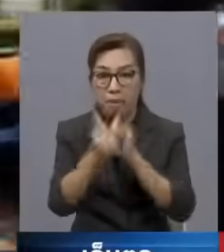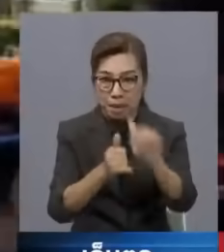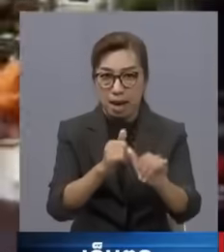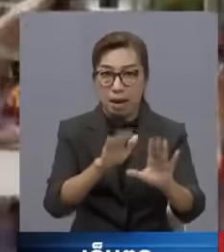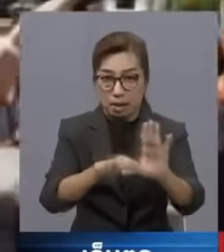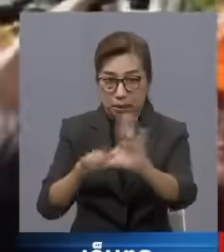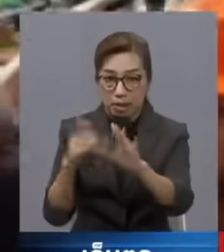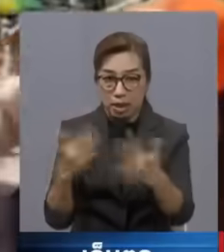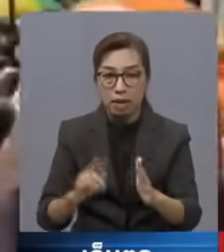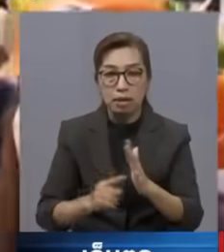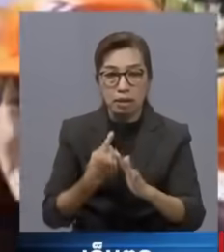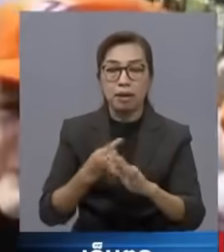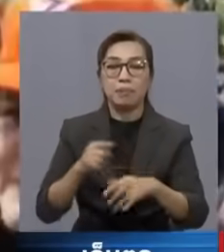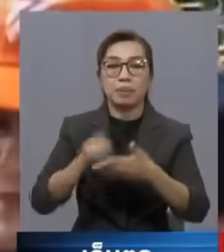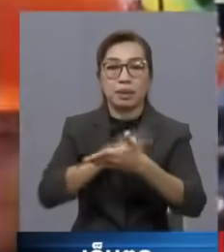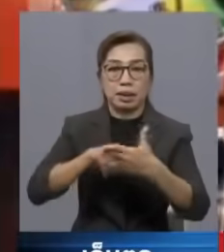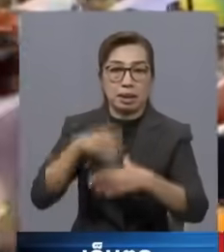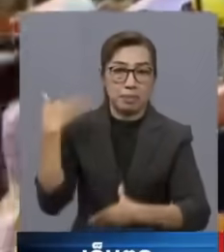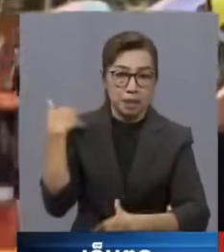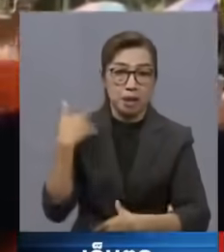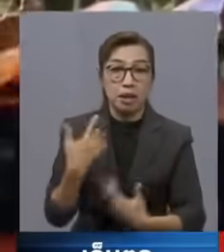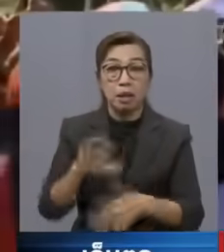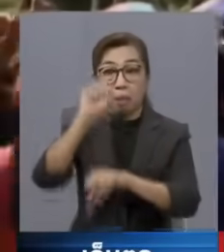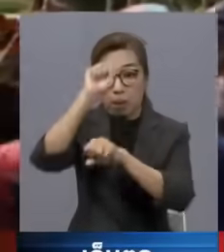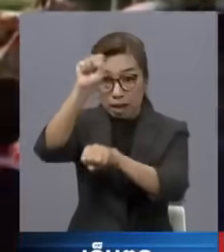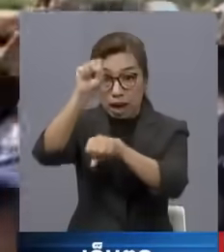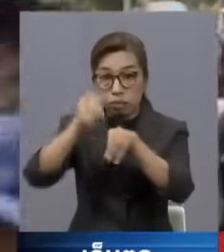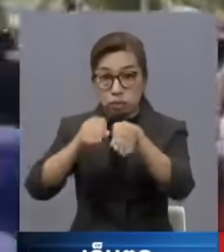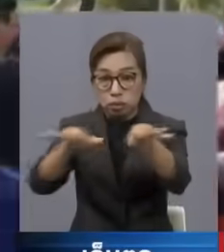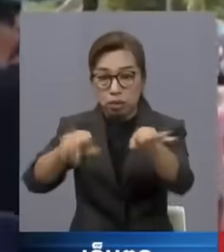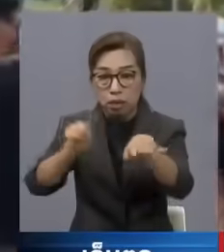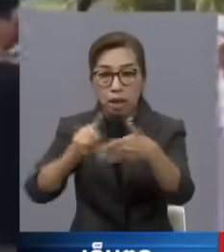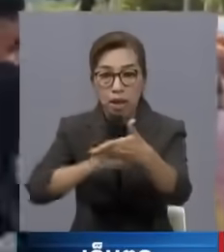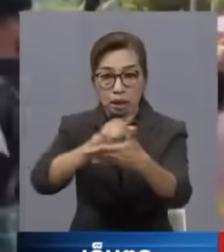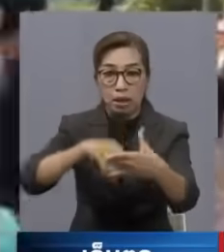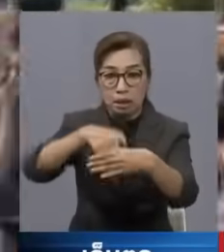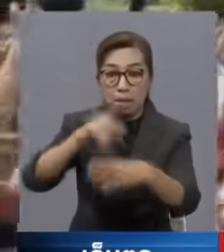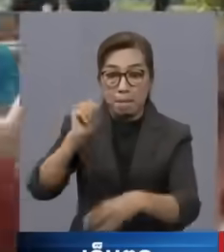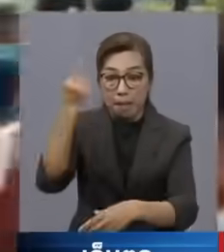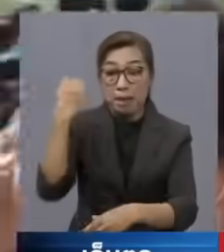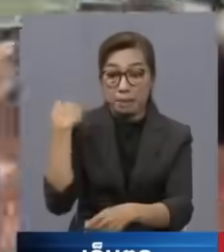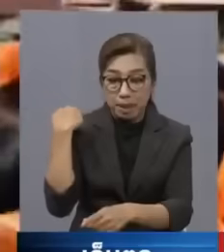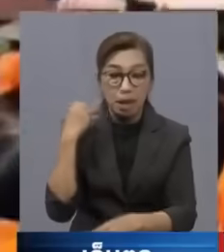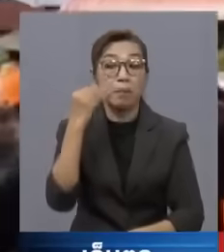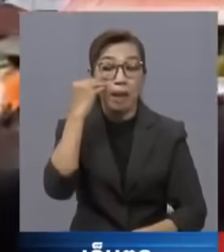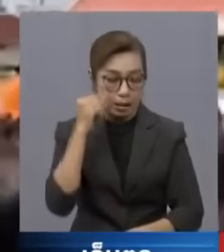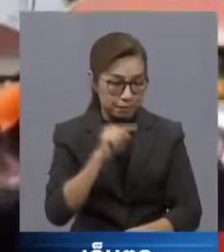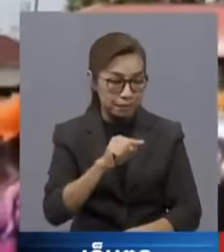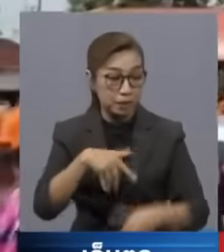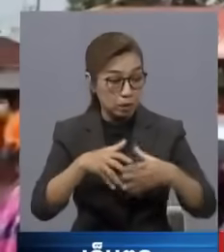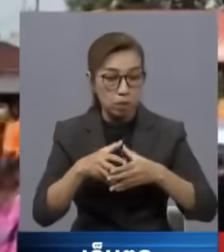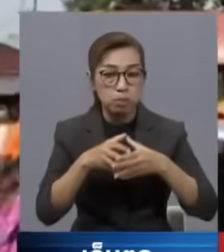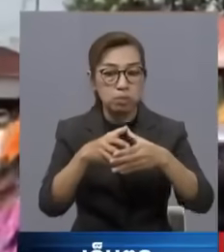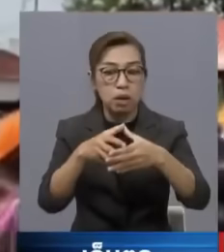ทันทีที่มีการประกาศเลือกตั้งซ่อมโอ้โหหัวหน้าพรรคคุณพิธาเองเนี่ยก็ไม่รอช้าเลยนะครับนำทัพลงพื้นที่